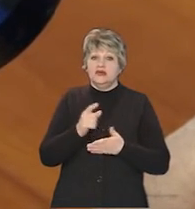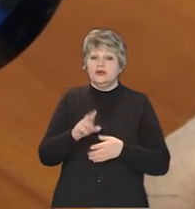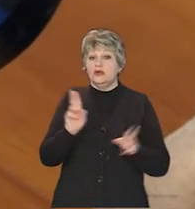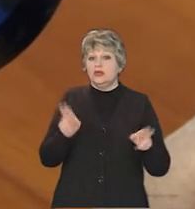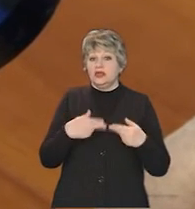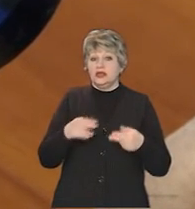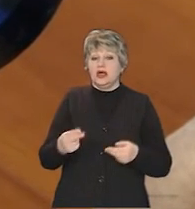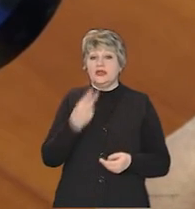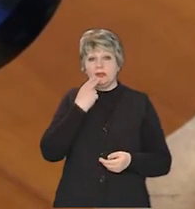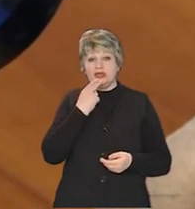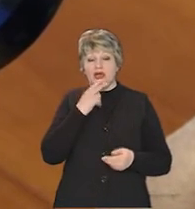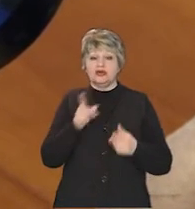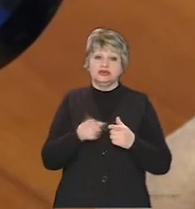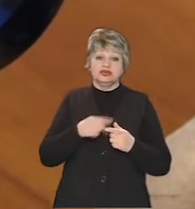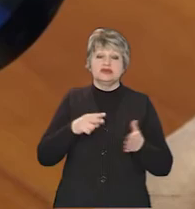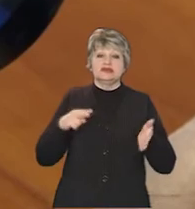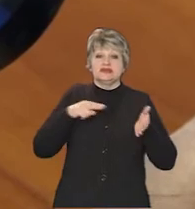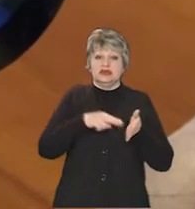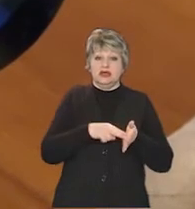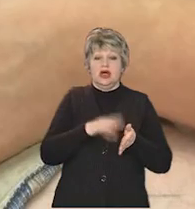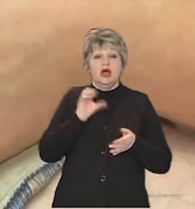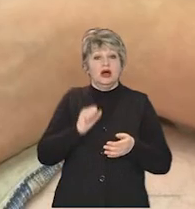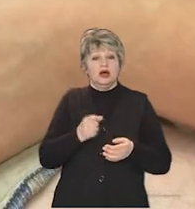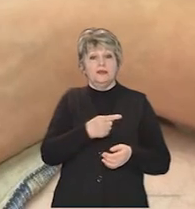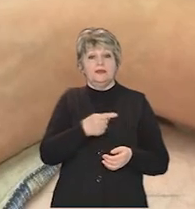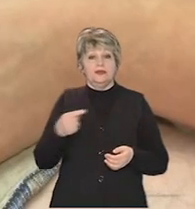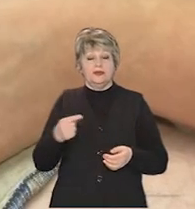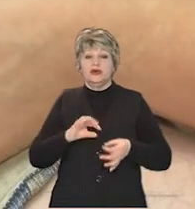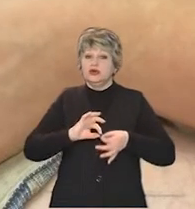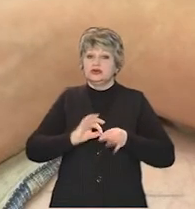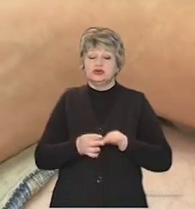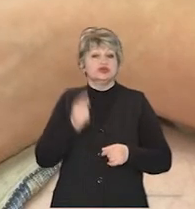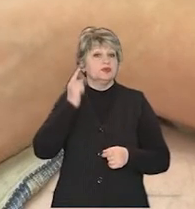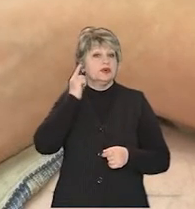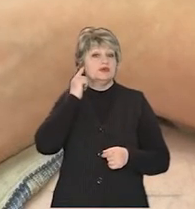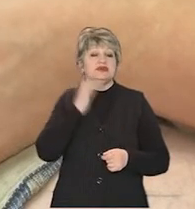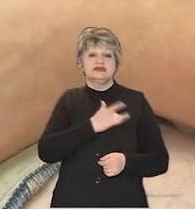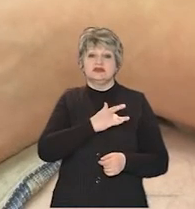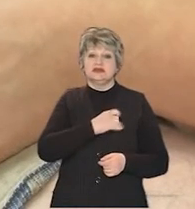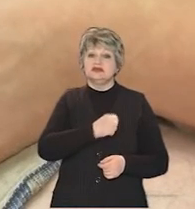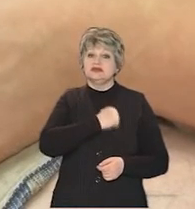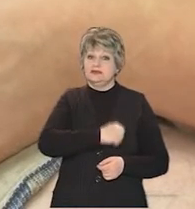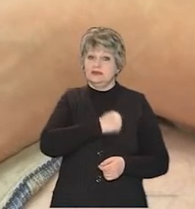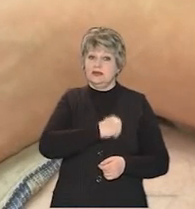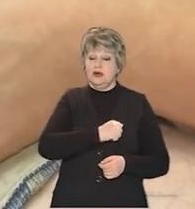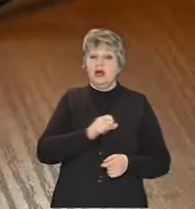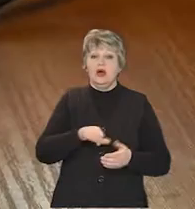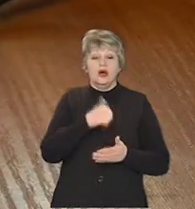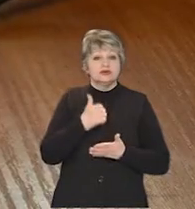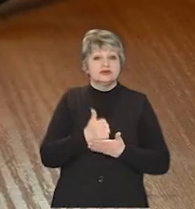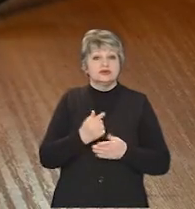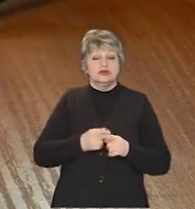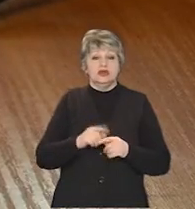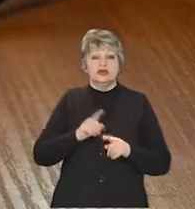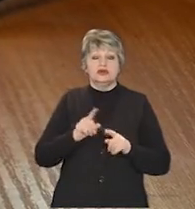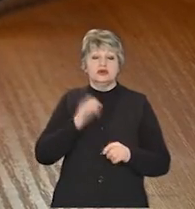не потребує батареїк чи зарядки акумулятора, а недоліком – складність прослуховування серцевих тонів, особливо людям